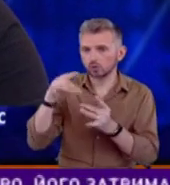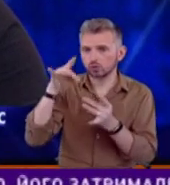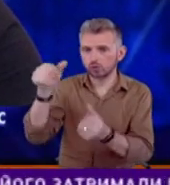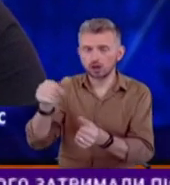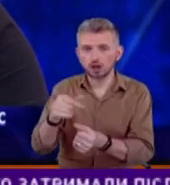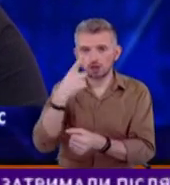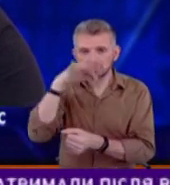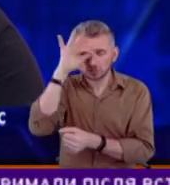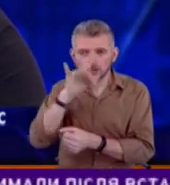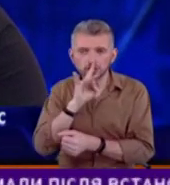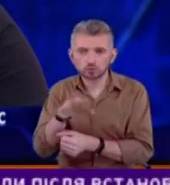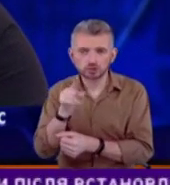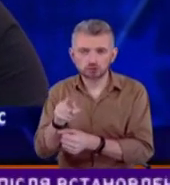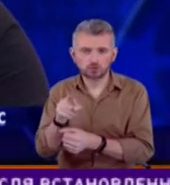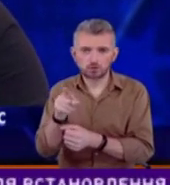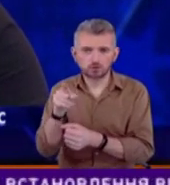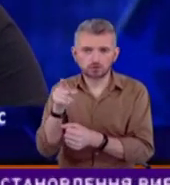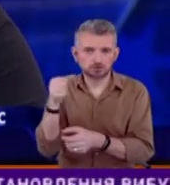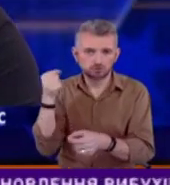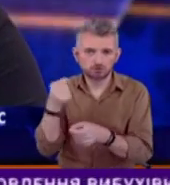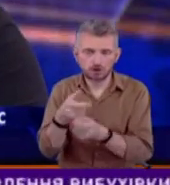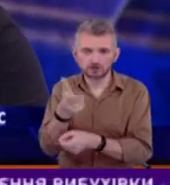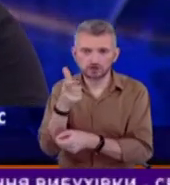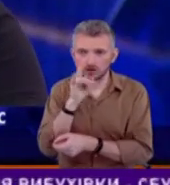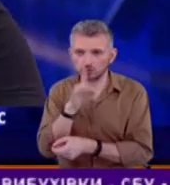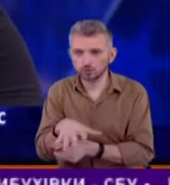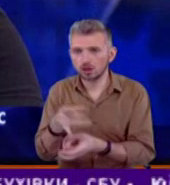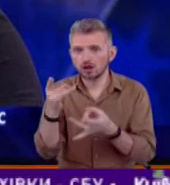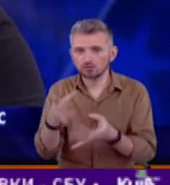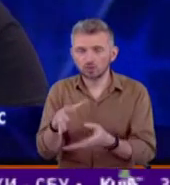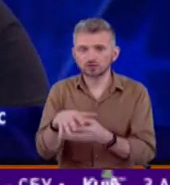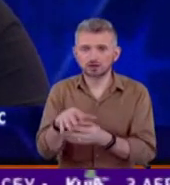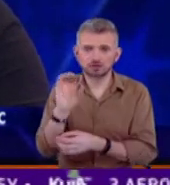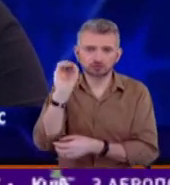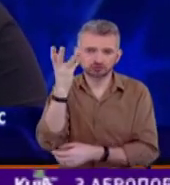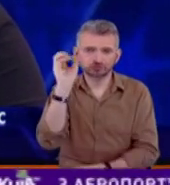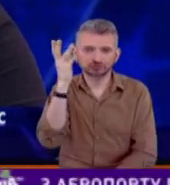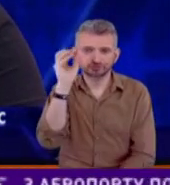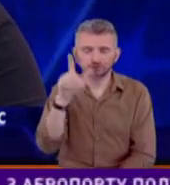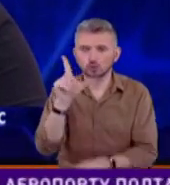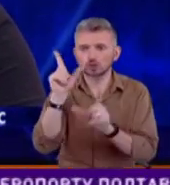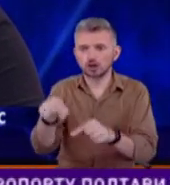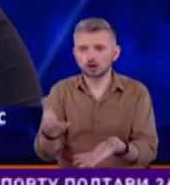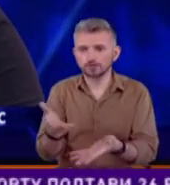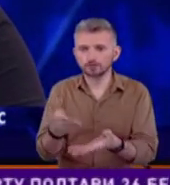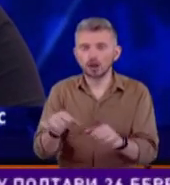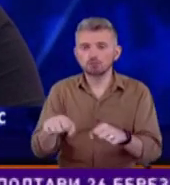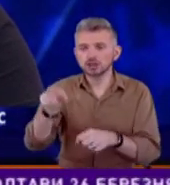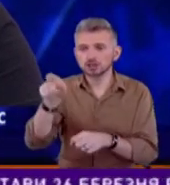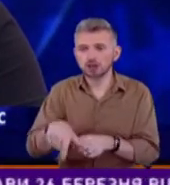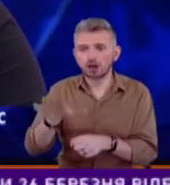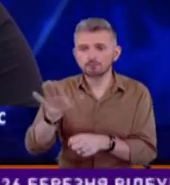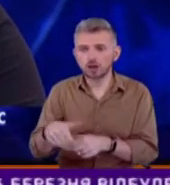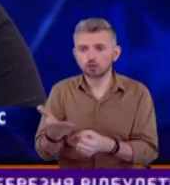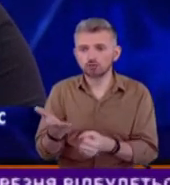патрульные, понятное дело, они не будут его сбивать, они не будут по нему стрелять, они просто там покрякали, и мотоциклист уехал. Ну, мотоциклистов потом, к сожалению,